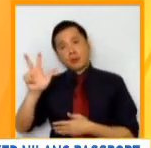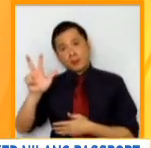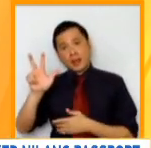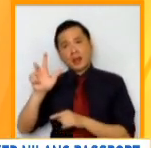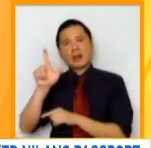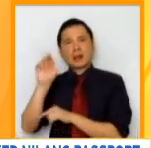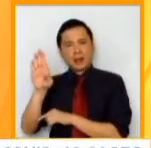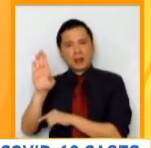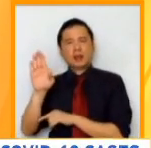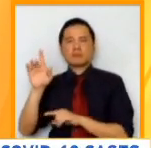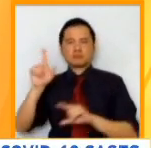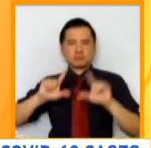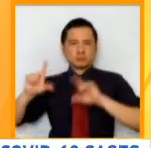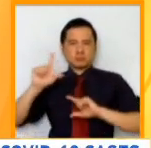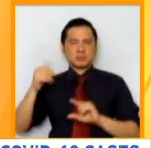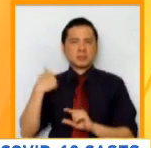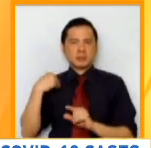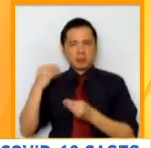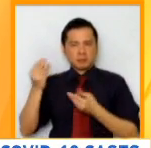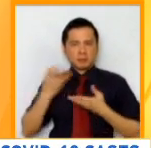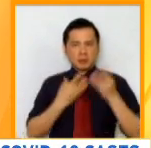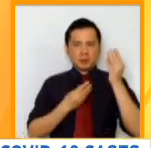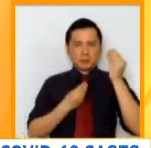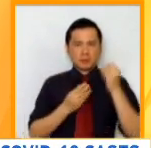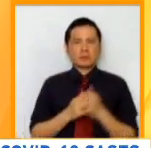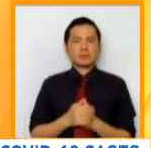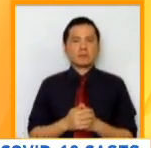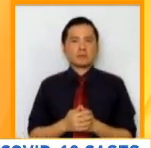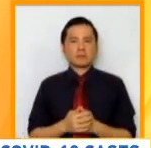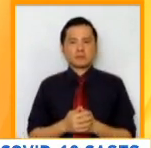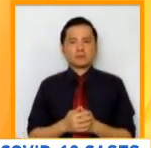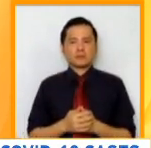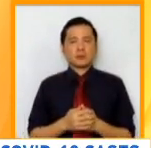datos. Patuloy ring bumaba ang mga aktibong kaso sa